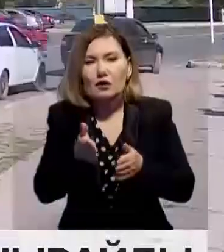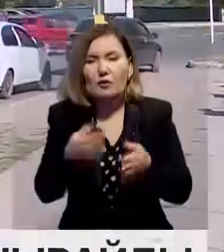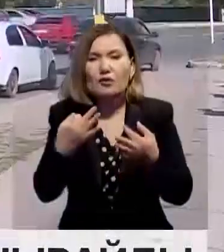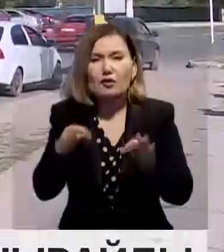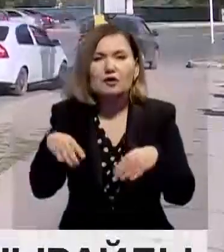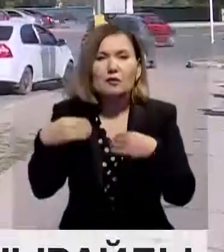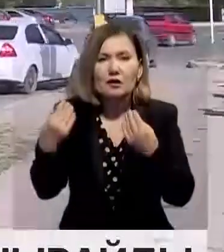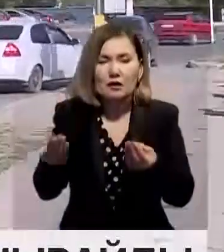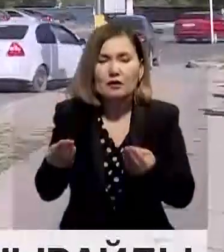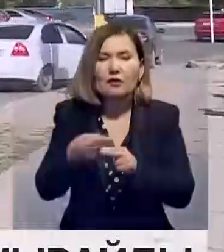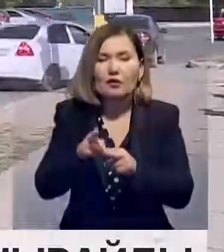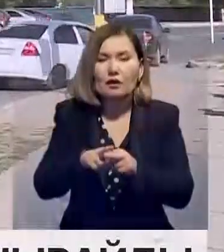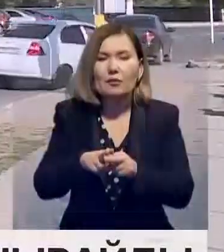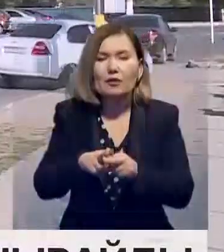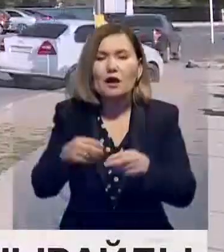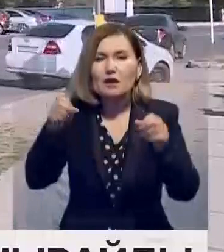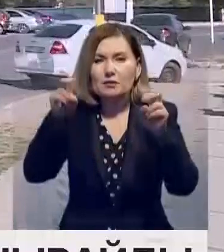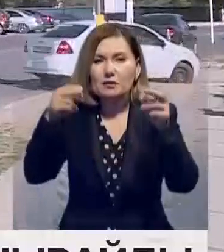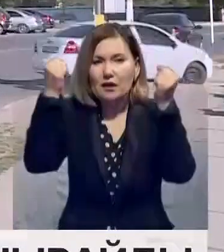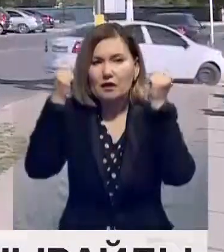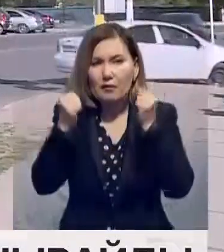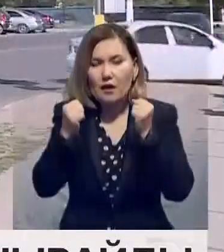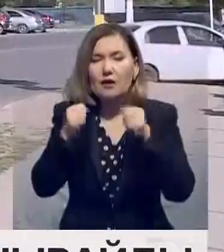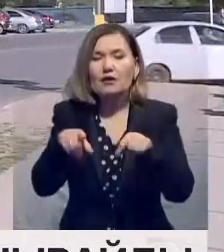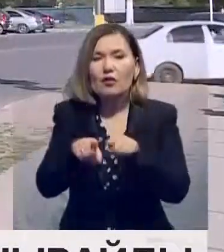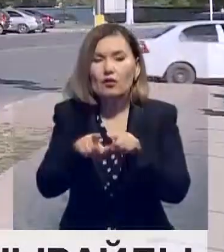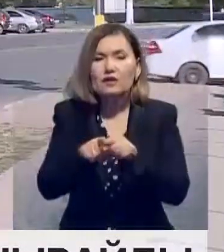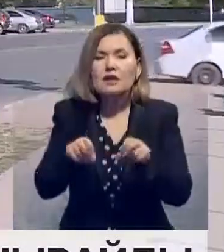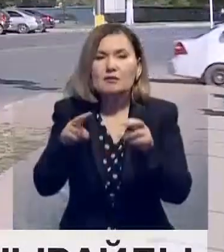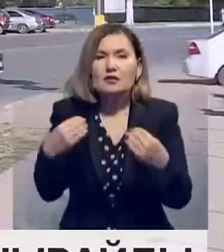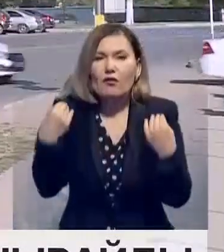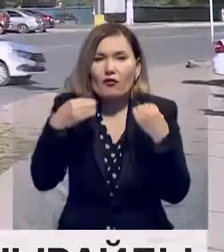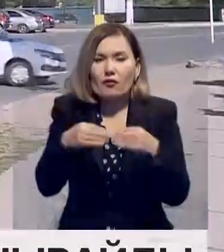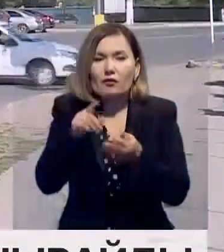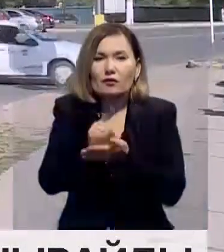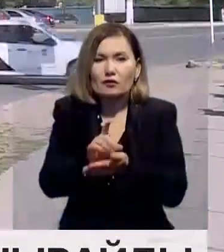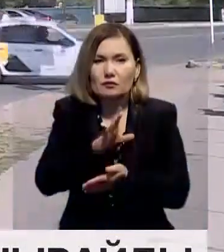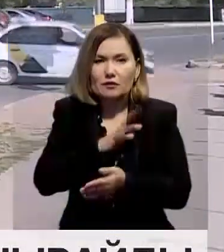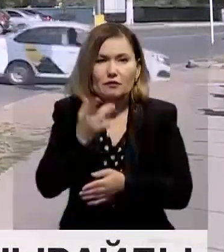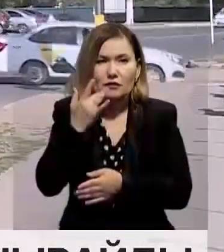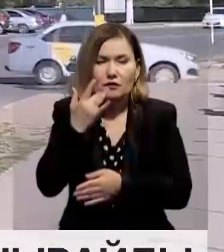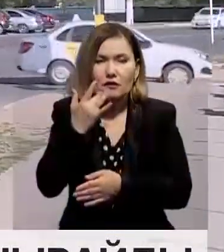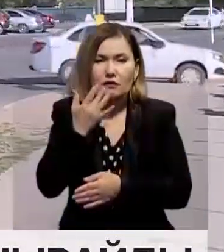берилет. Жана де коргоонсуз шлемдер менен жарык кайтаргыч кийимдер менен камтамасыз этилүү кажет.